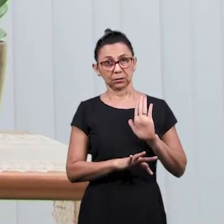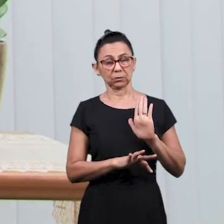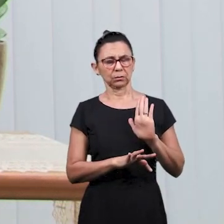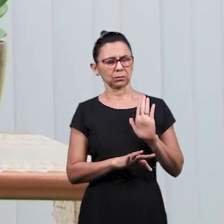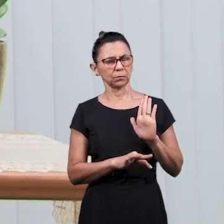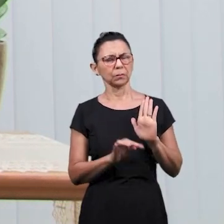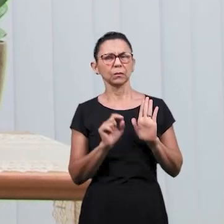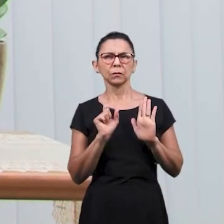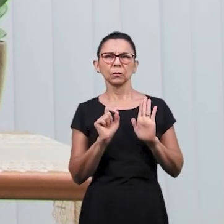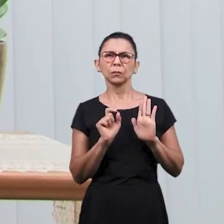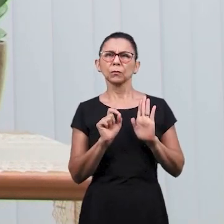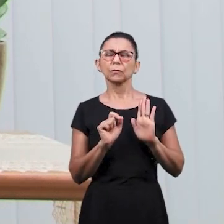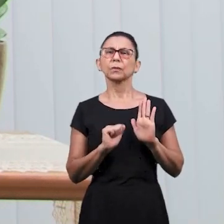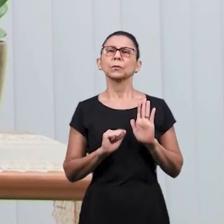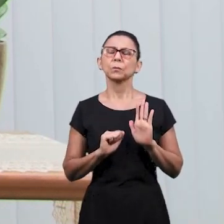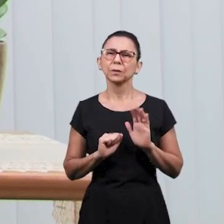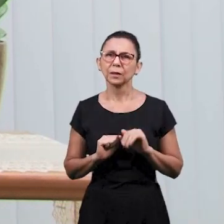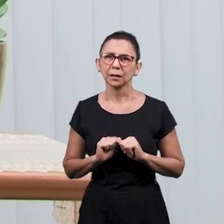мы